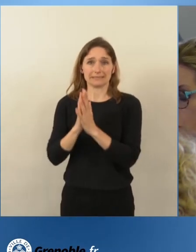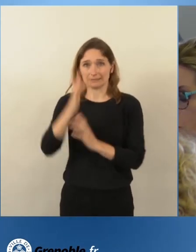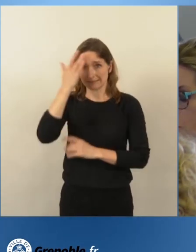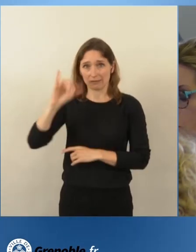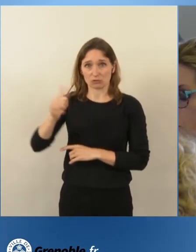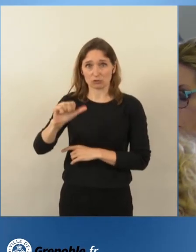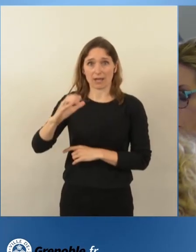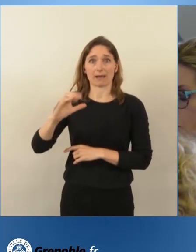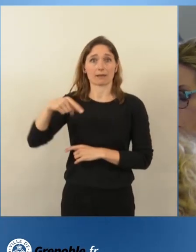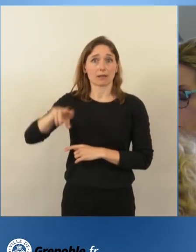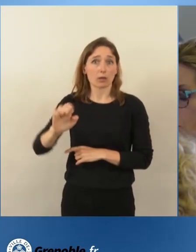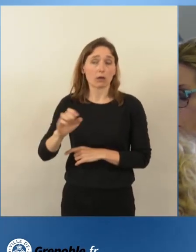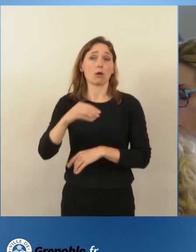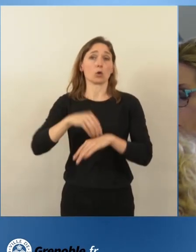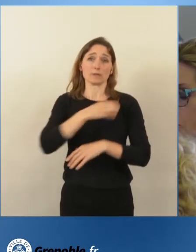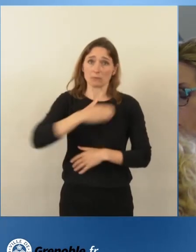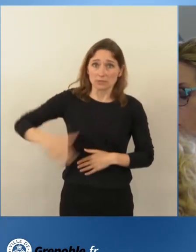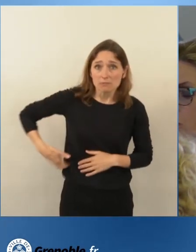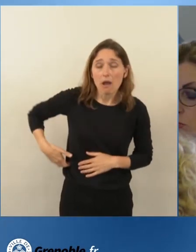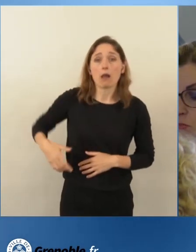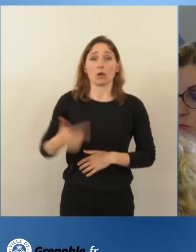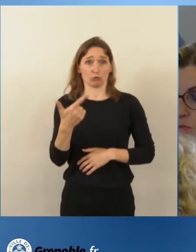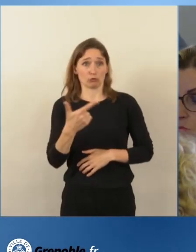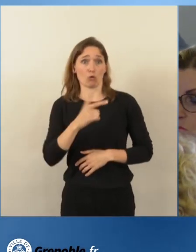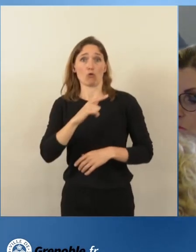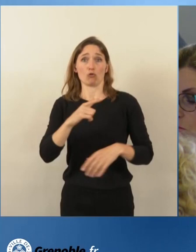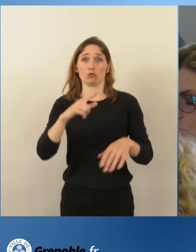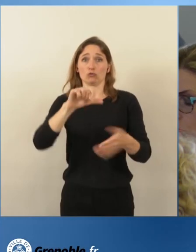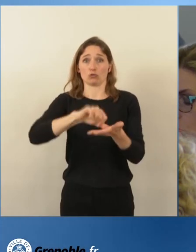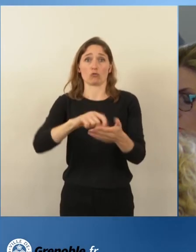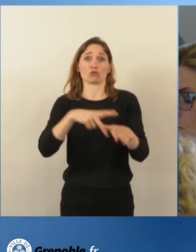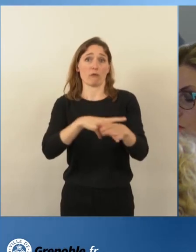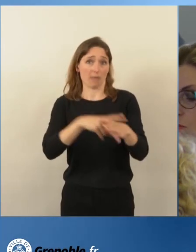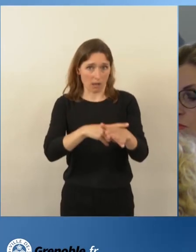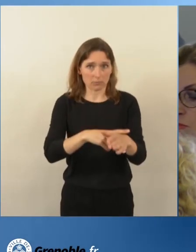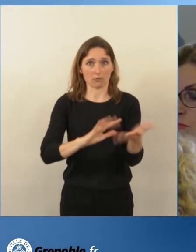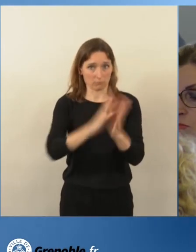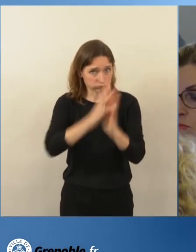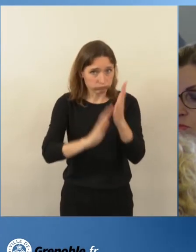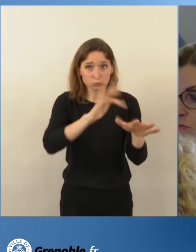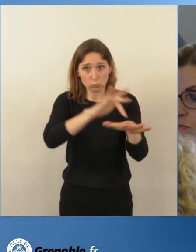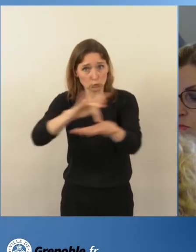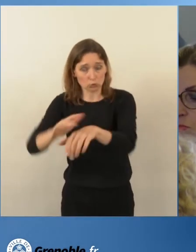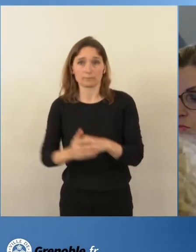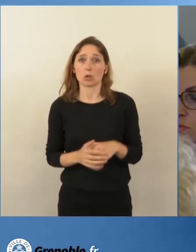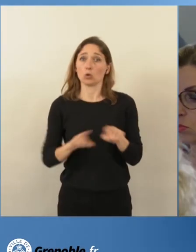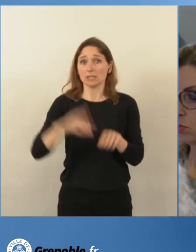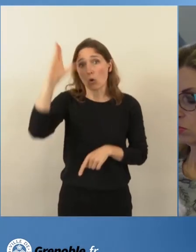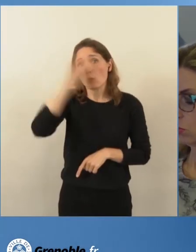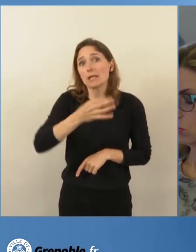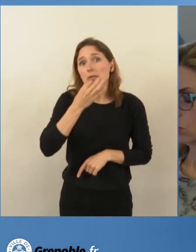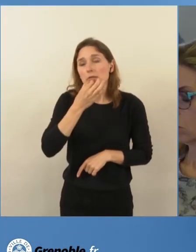municipal de gendarmerie vous avez oublié de citer les agressions donc été victimes un candidats